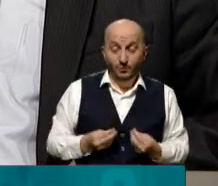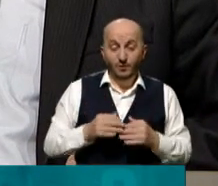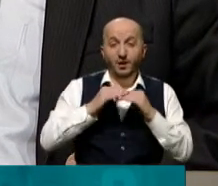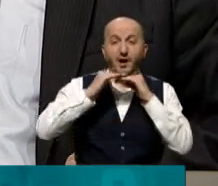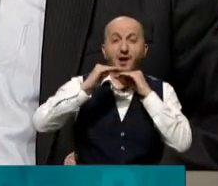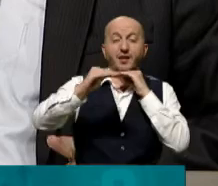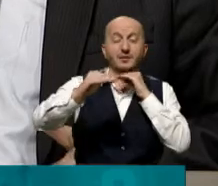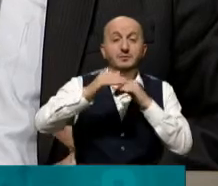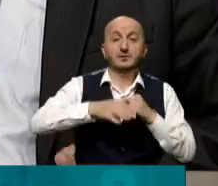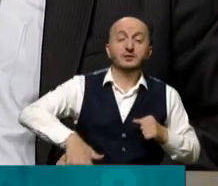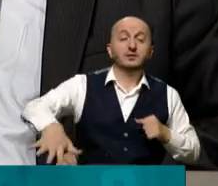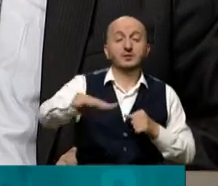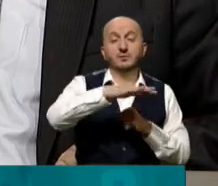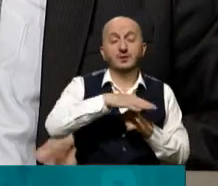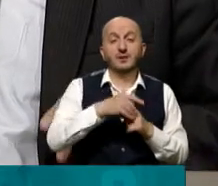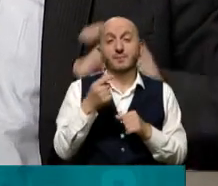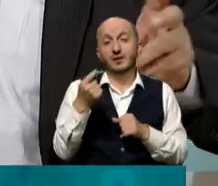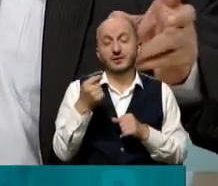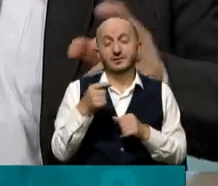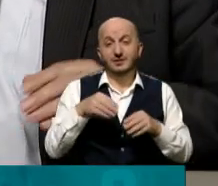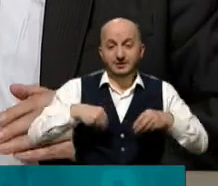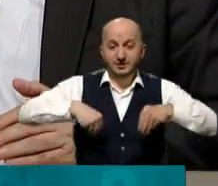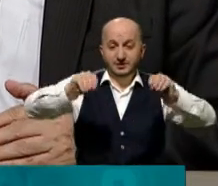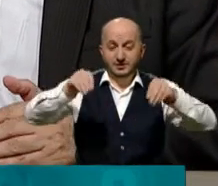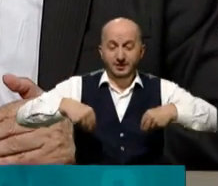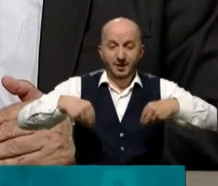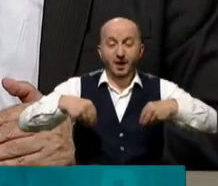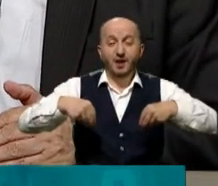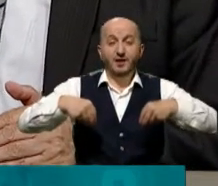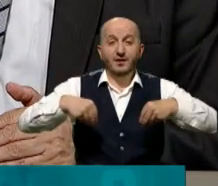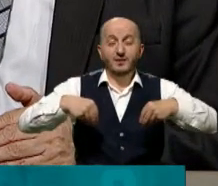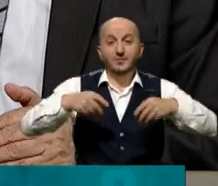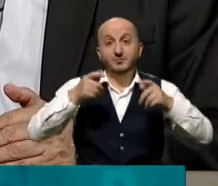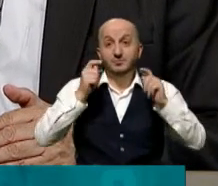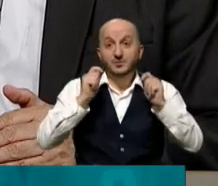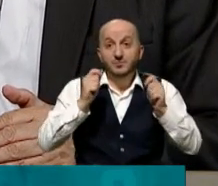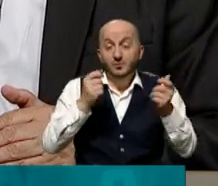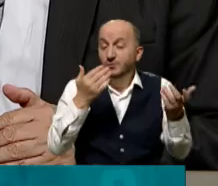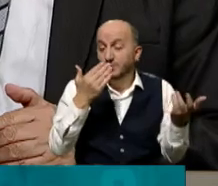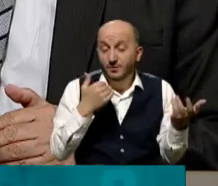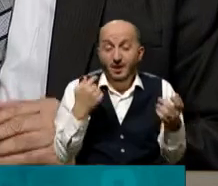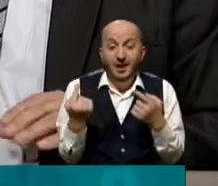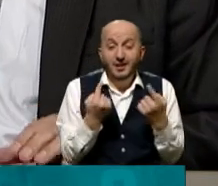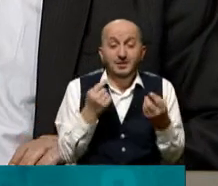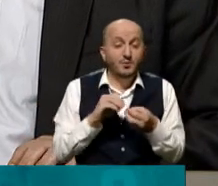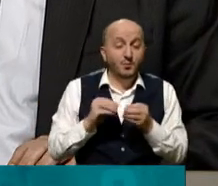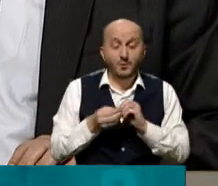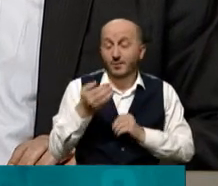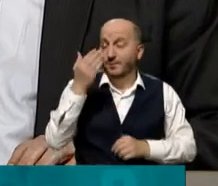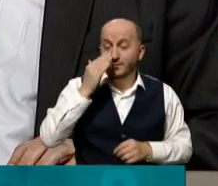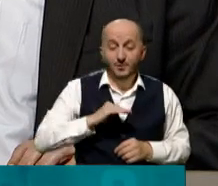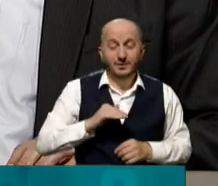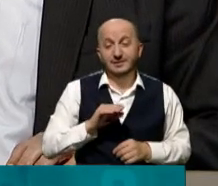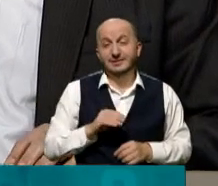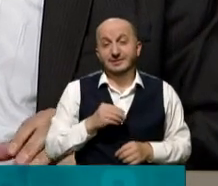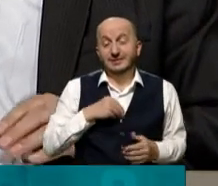Halkımız, cemaatimiz biraz da seccadesini alıyor. Bir zaruret yokken, herhangi bir sıkıntı yokken,